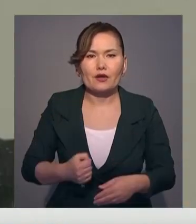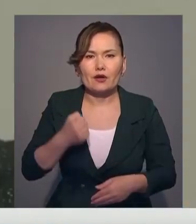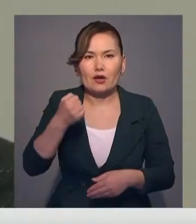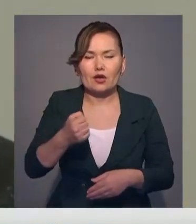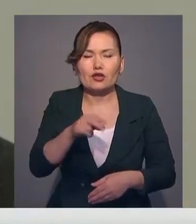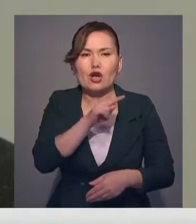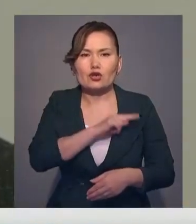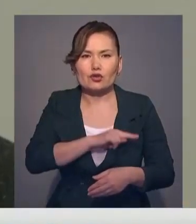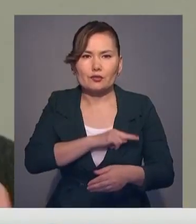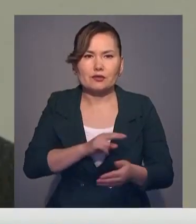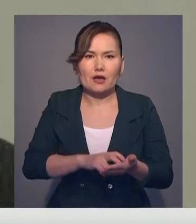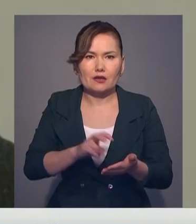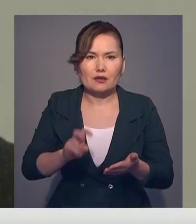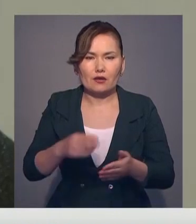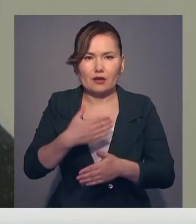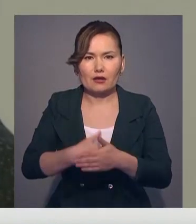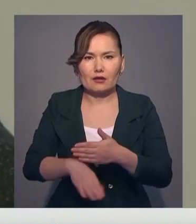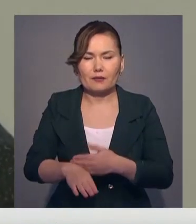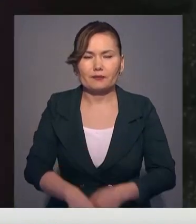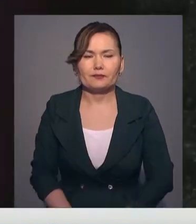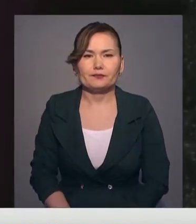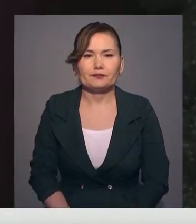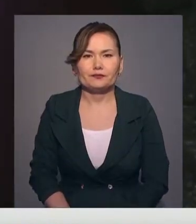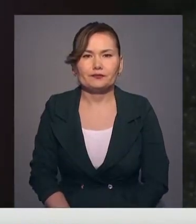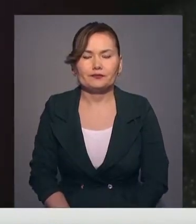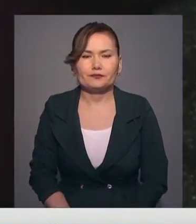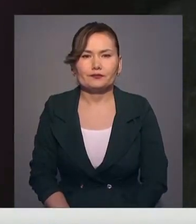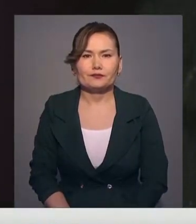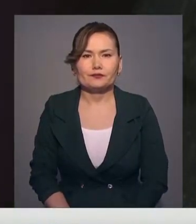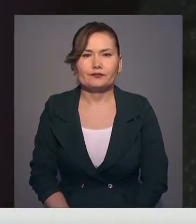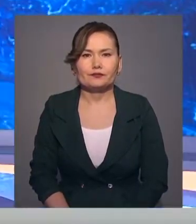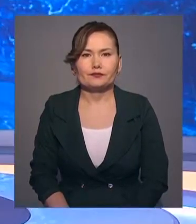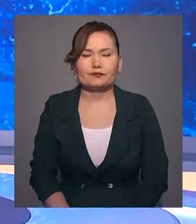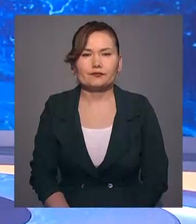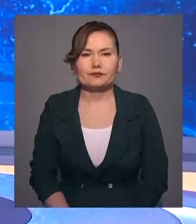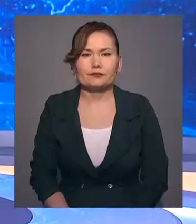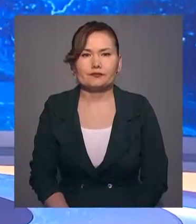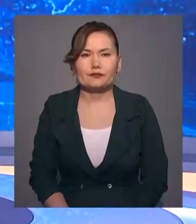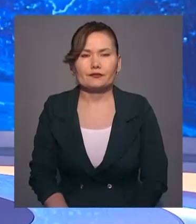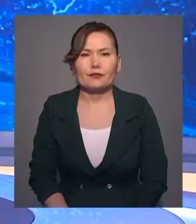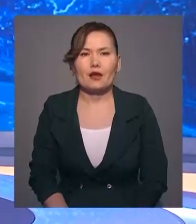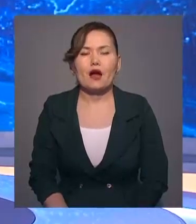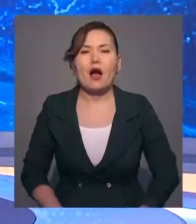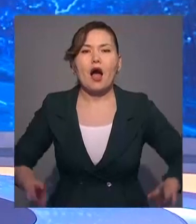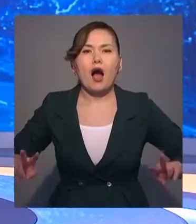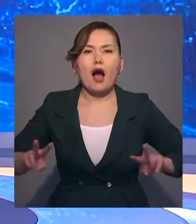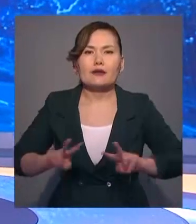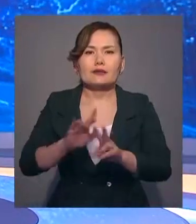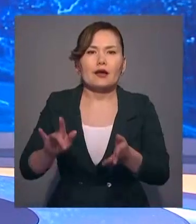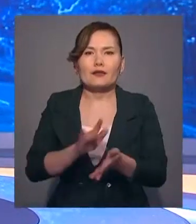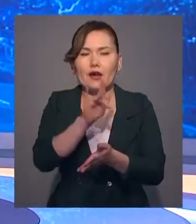отставкаға кетуі себеп болды. Ел